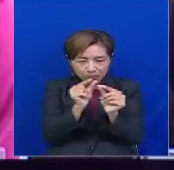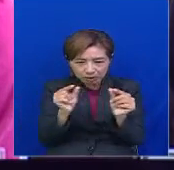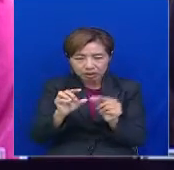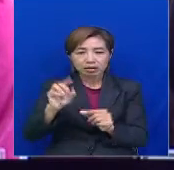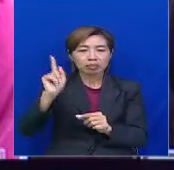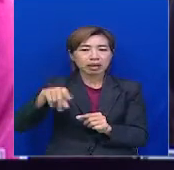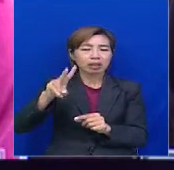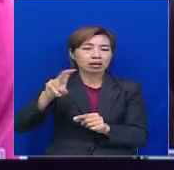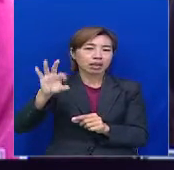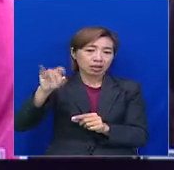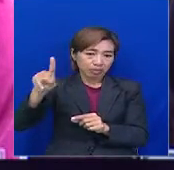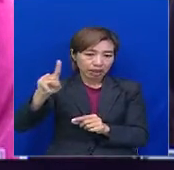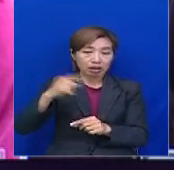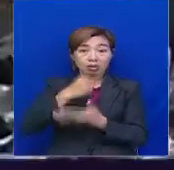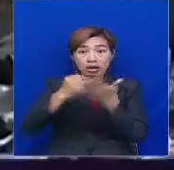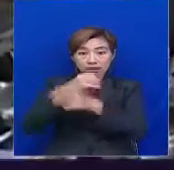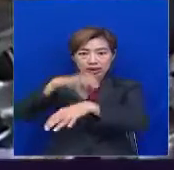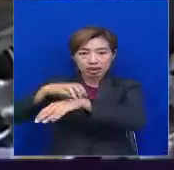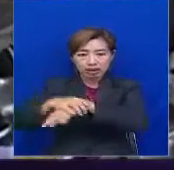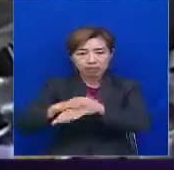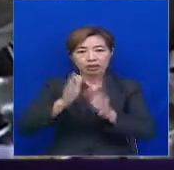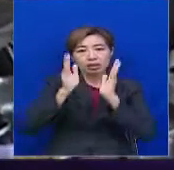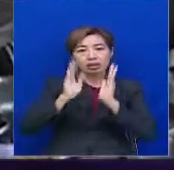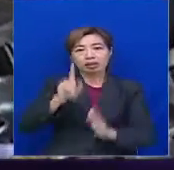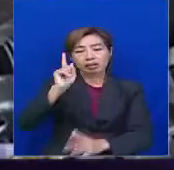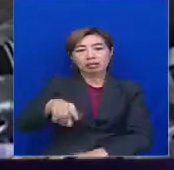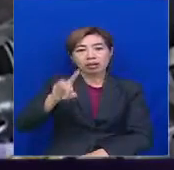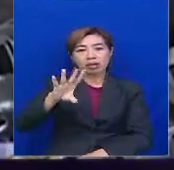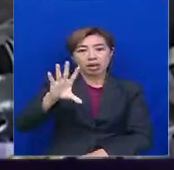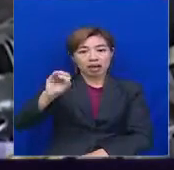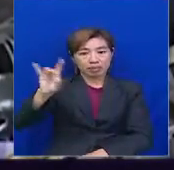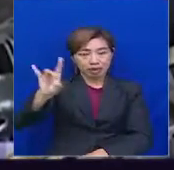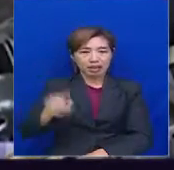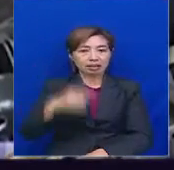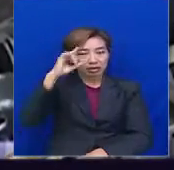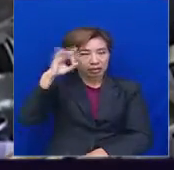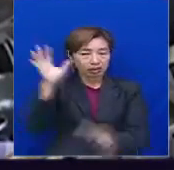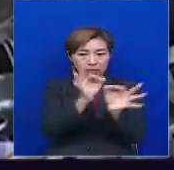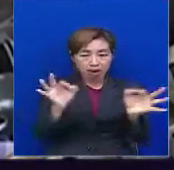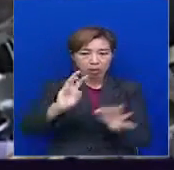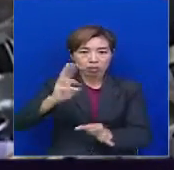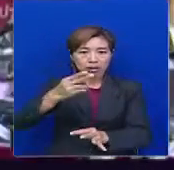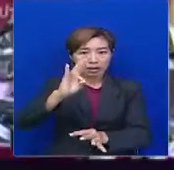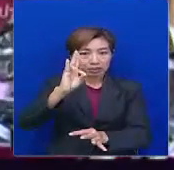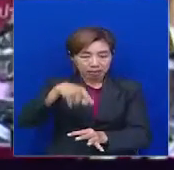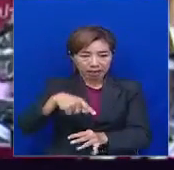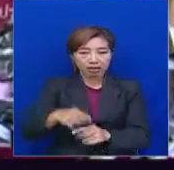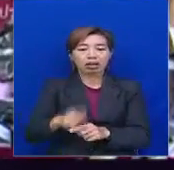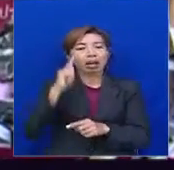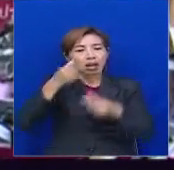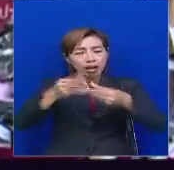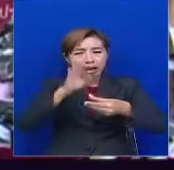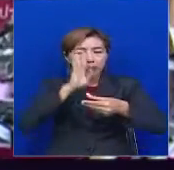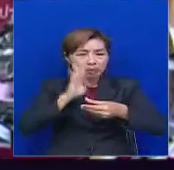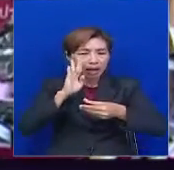นัดจับกุ่มผู้ต้องหาคดียาเสพติดได้ 1,8รายยึดยาบ้ากว่า 67000เม็ดรวมถึงกระท่อมกัญชา